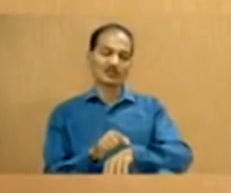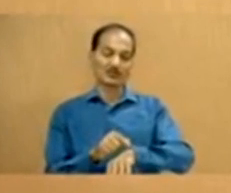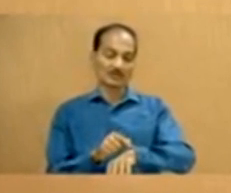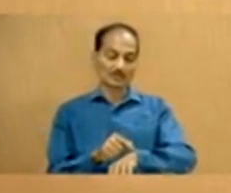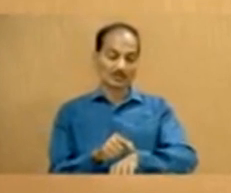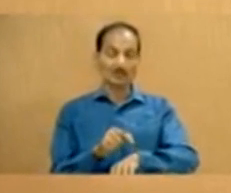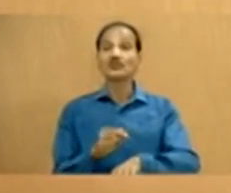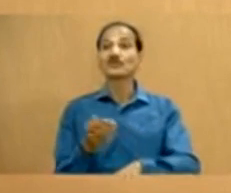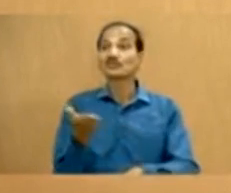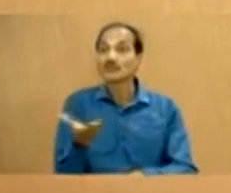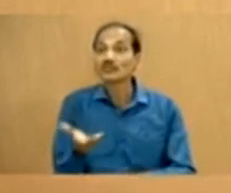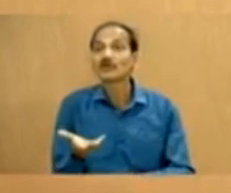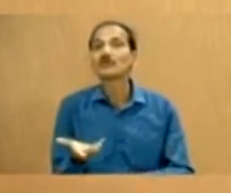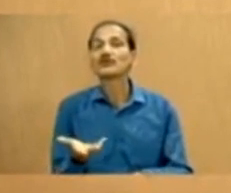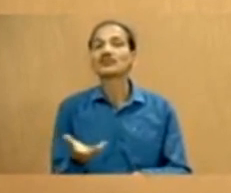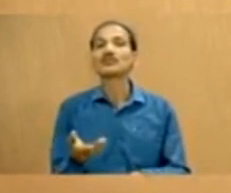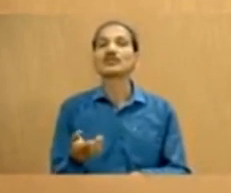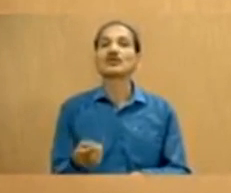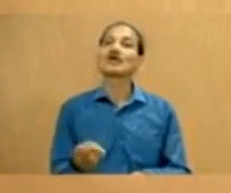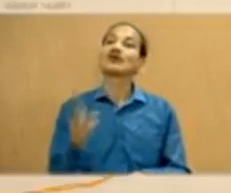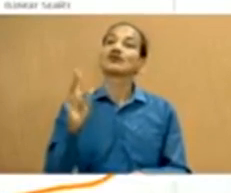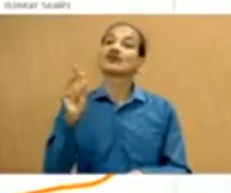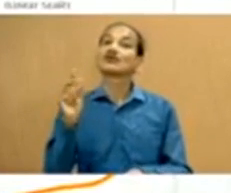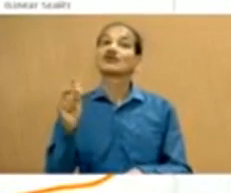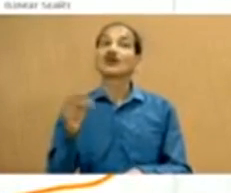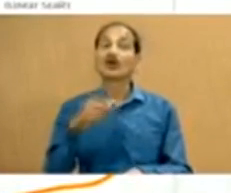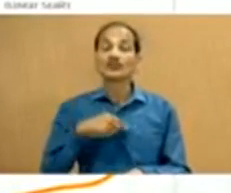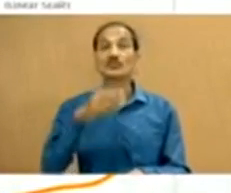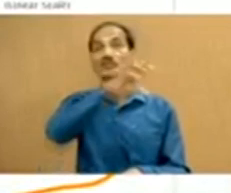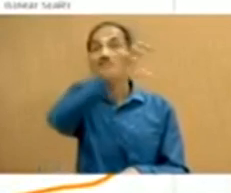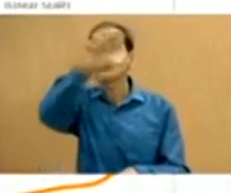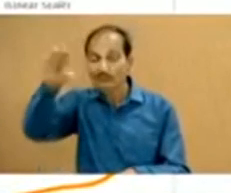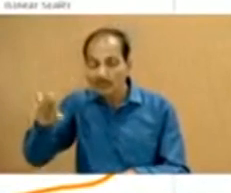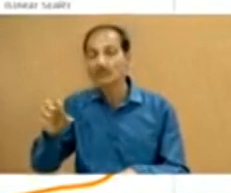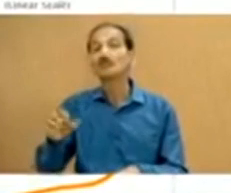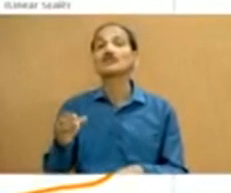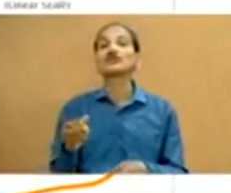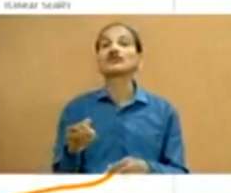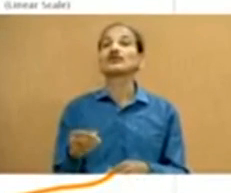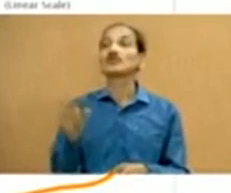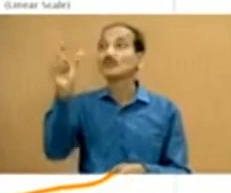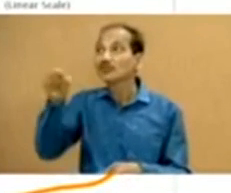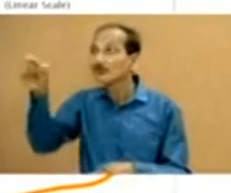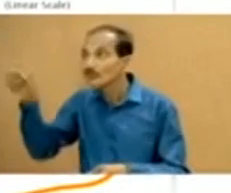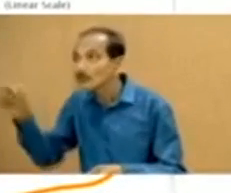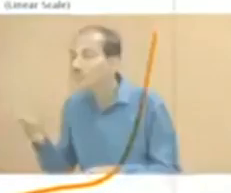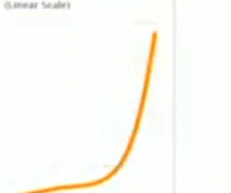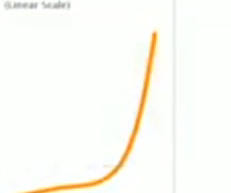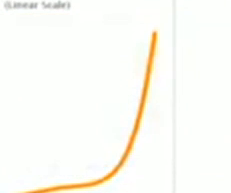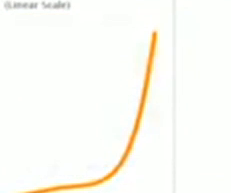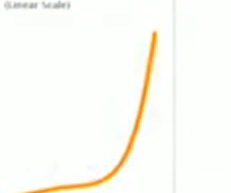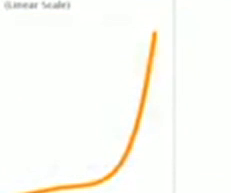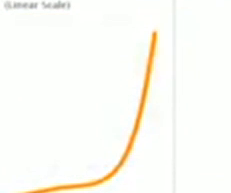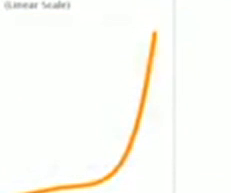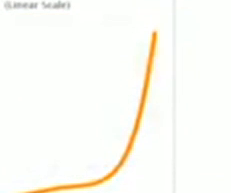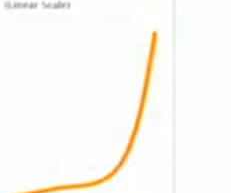ଆମର ସହରାଞ୍ଚଳର ଜନବହୁଳତା କେତେ। ହାତରେ ସମୟ କେତେ ଆଉ ସହରାଞ୍ଚଳର